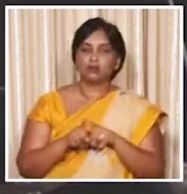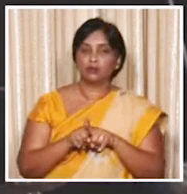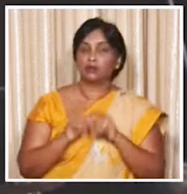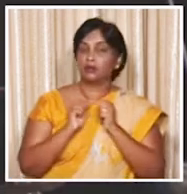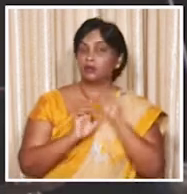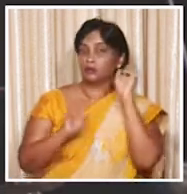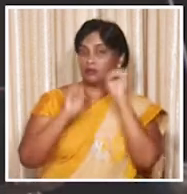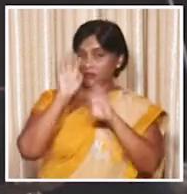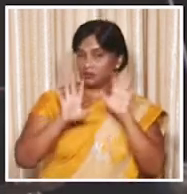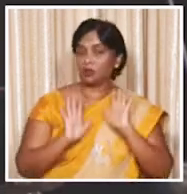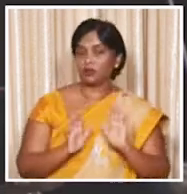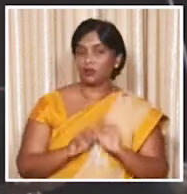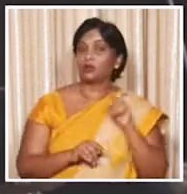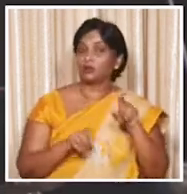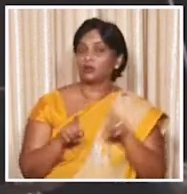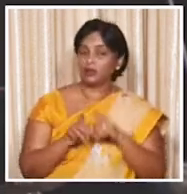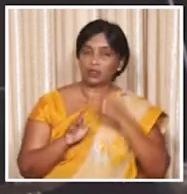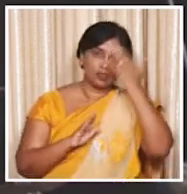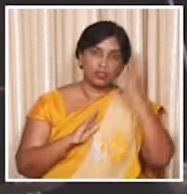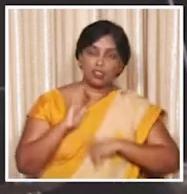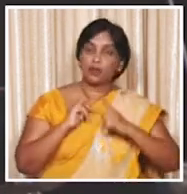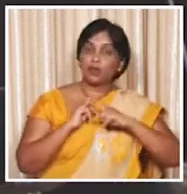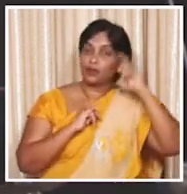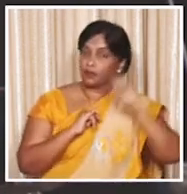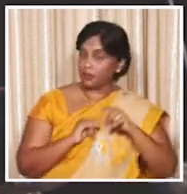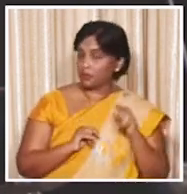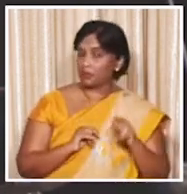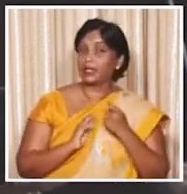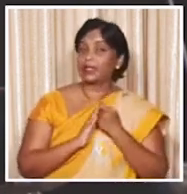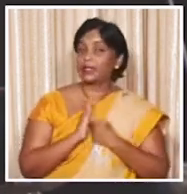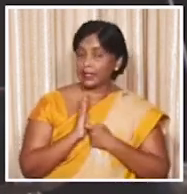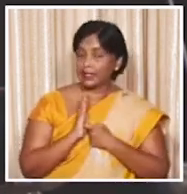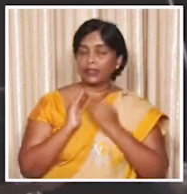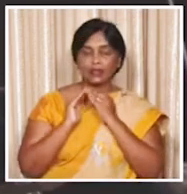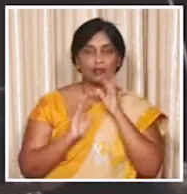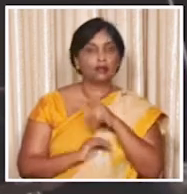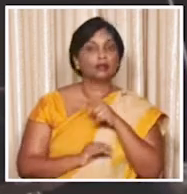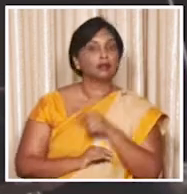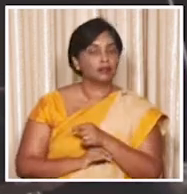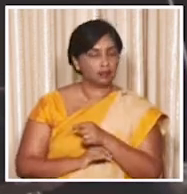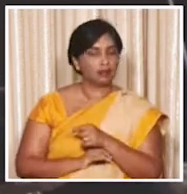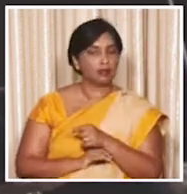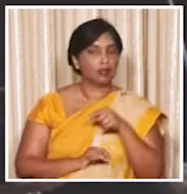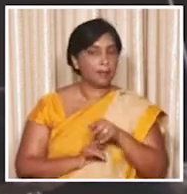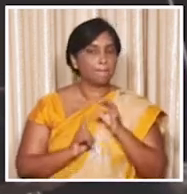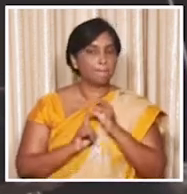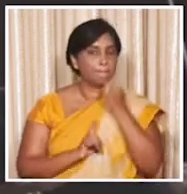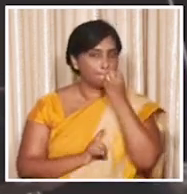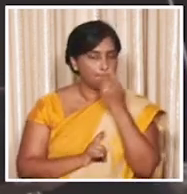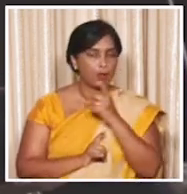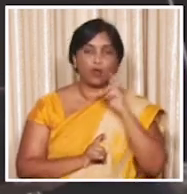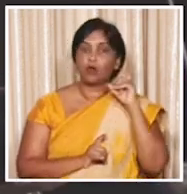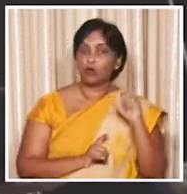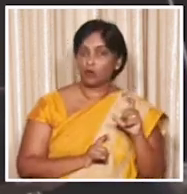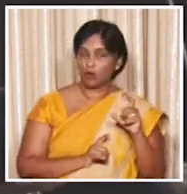அமைச்சர் அவர்களே, யாழ்ப்பாண பல்கலைக்கழகத்தில் சட்டப்பீடம் இருக்கின்றது. ஆனால் சட்டப்பீடம் இலங்கையிலே பேராதனை கொழும்பு பல்கலைக்கழகத்தில் மட்டும்